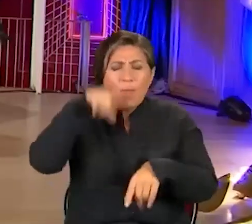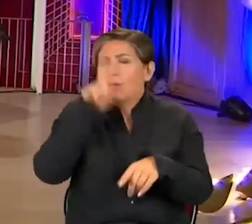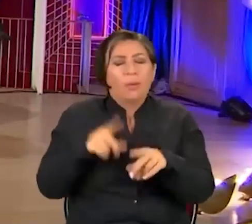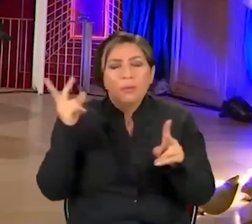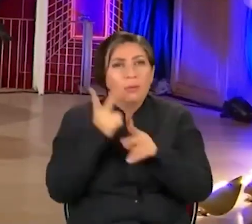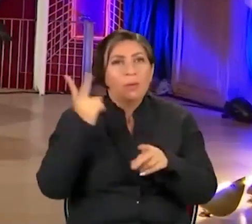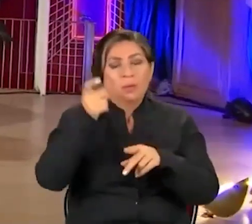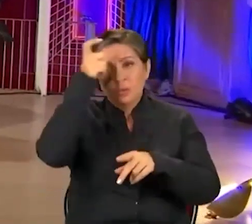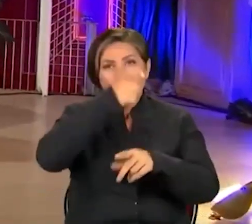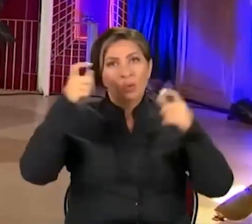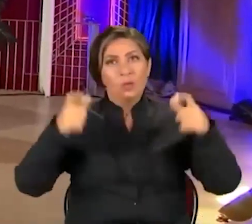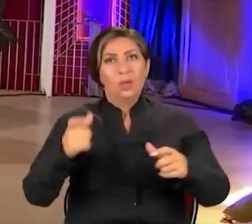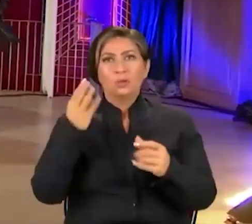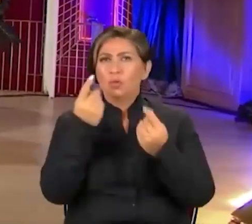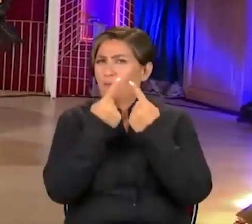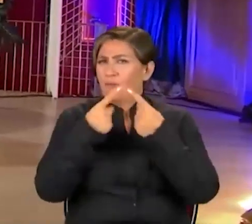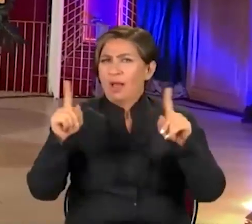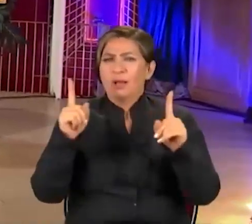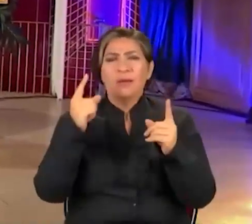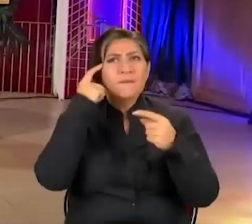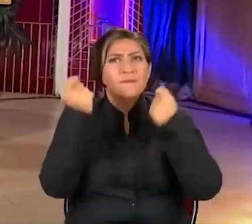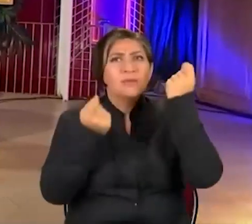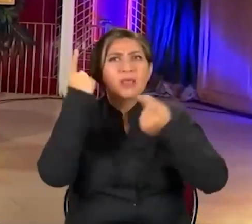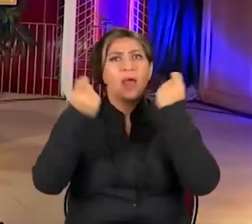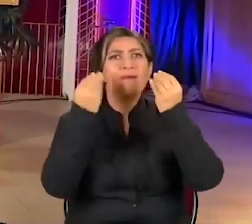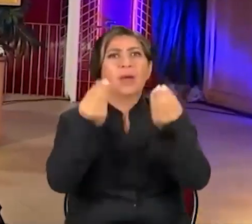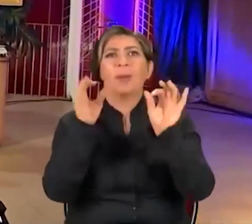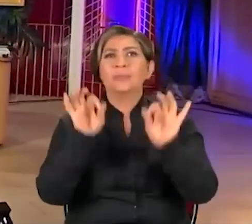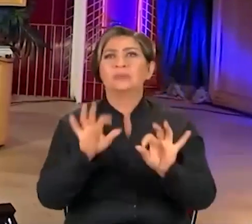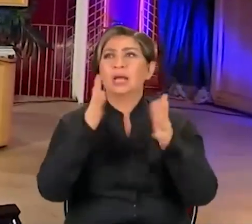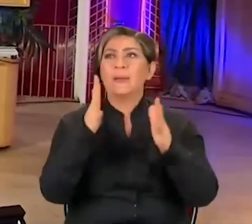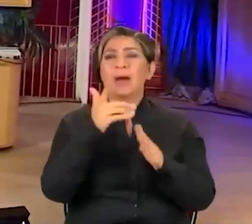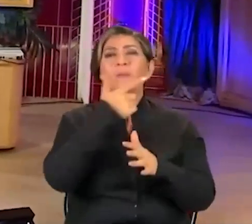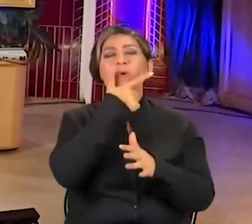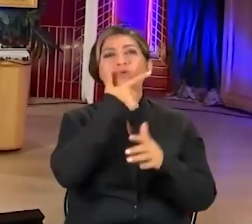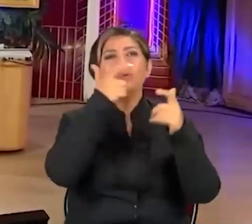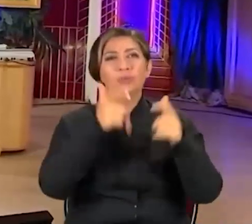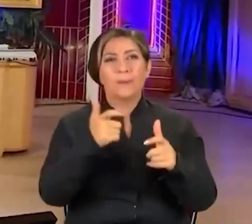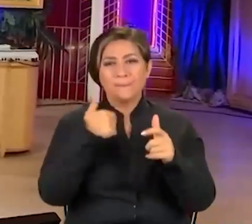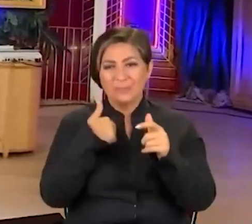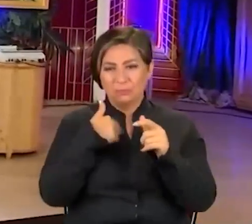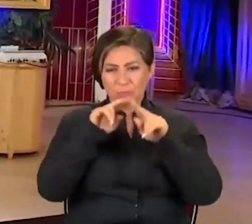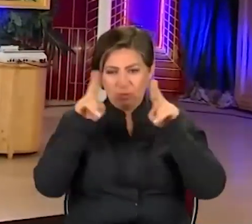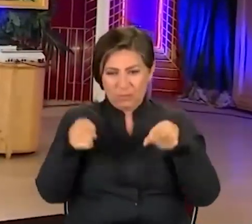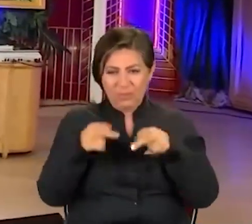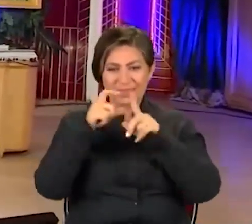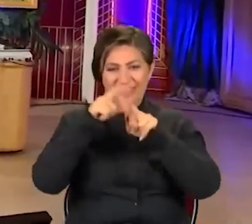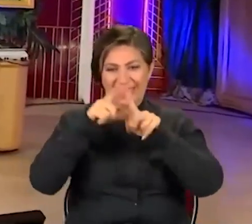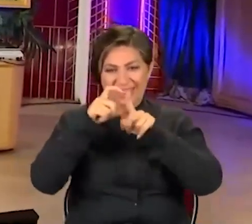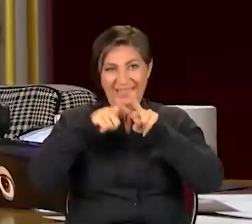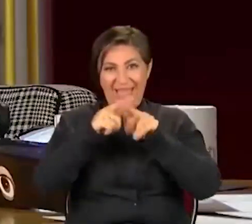memlekete enteresan bir şekilde ilham vermeye başladı. Galiba Bodrum'da benim dükkanımın, yani